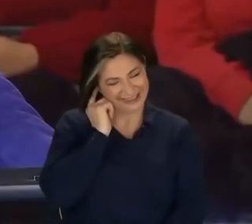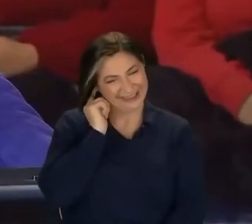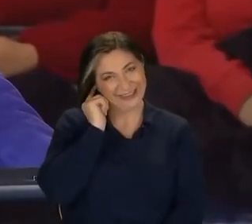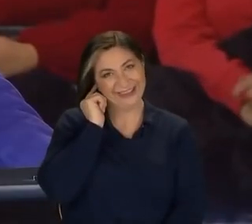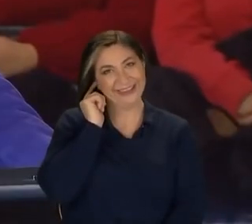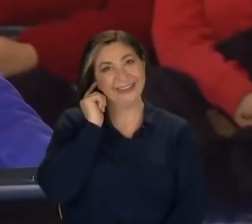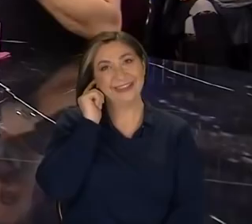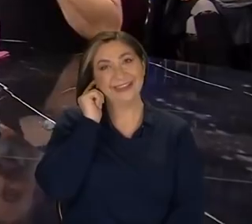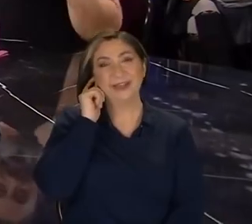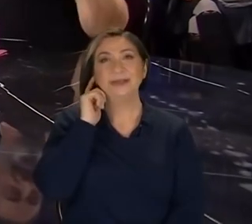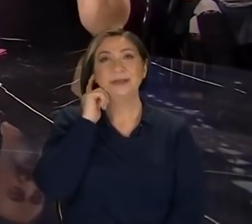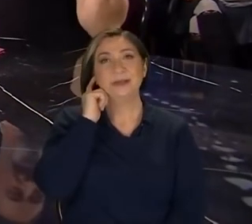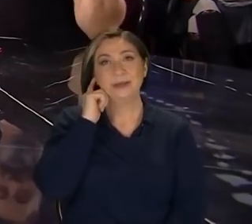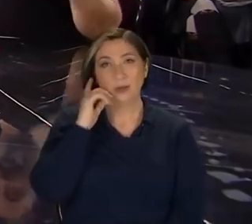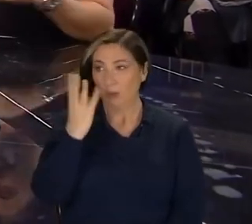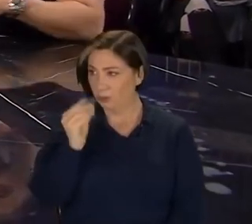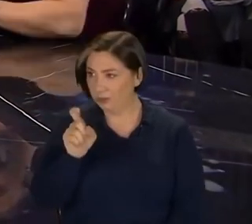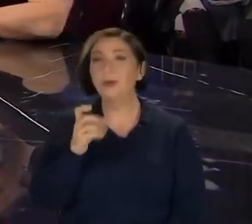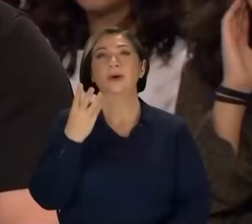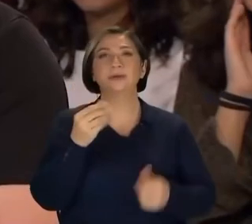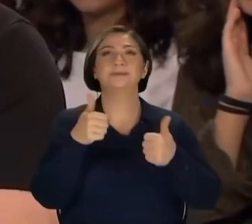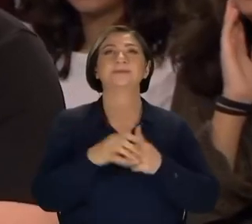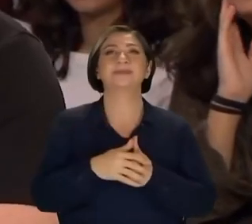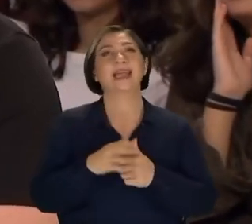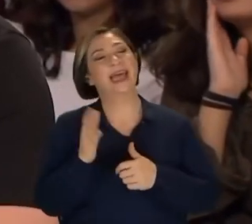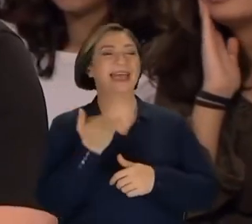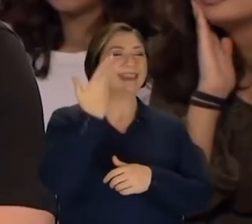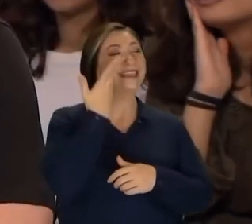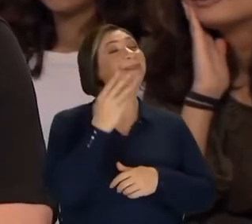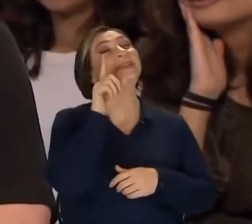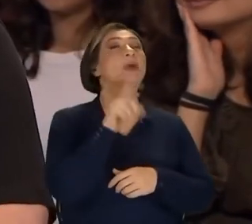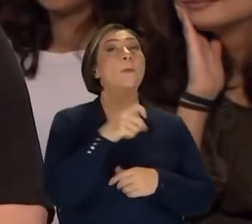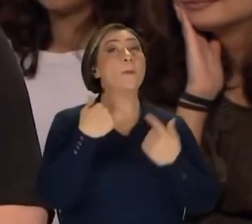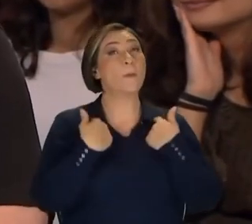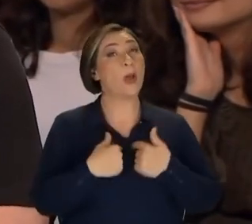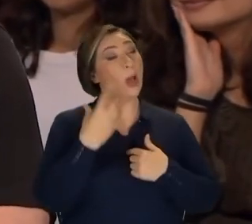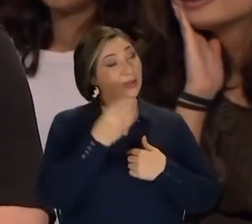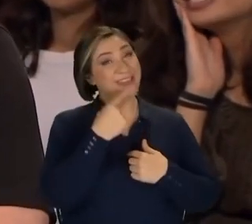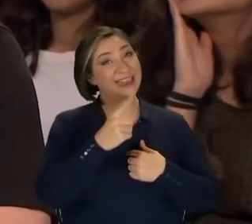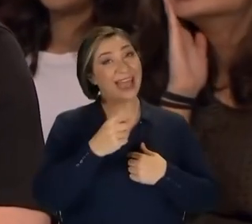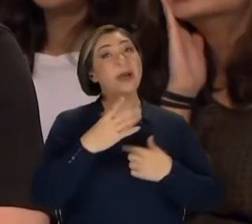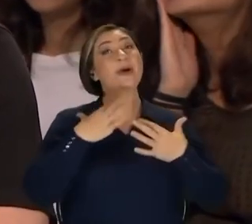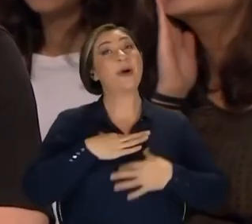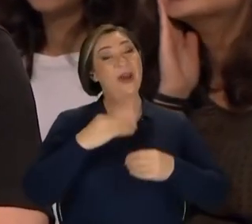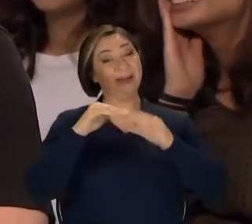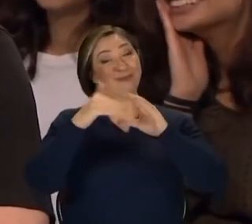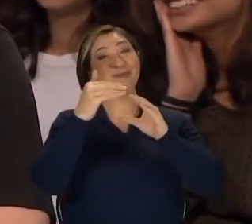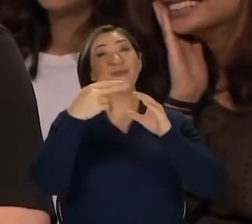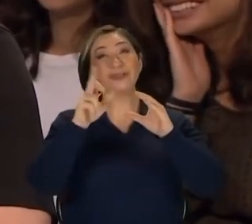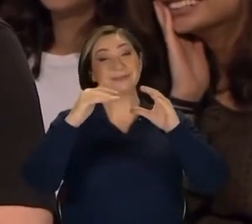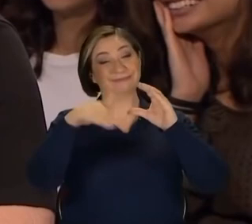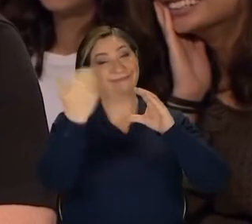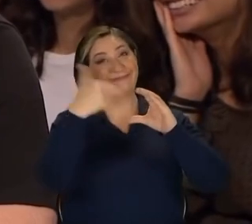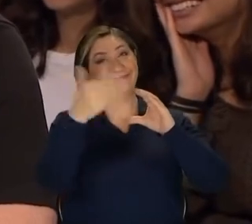Ay Allah'ım yarabbim. Öyle oldu mu böyle? Hadi seyircimize soralım. Böyle oldu diyenler kolye yazıp boşluk